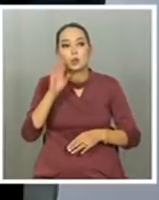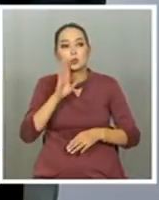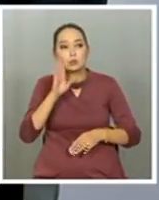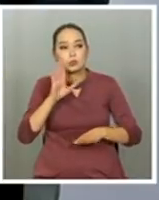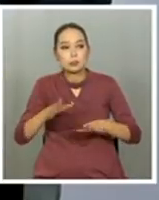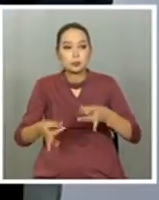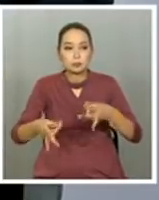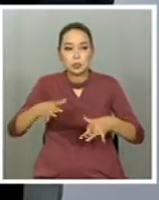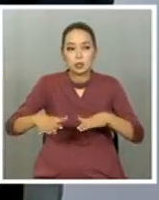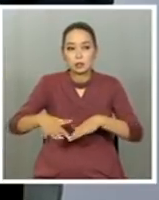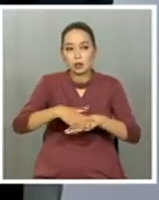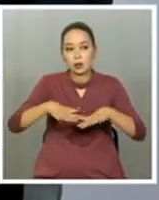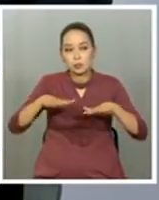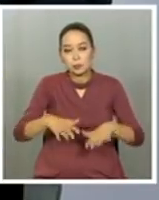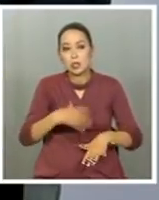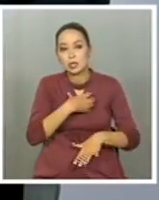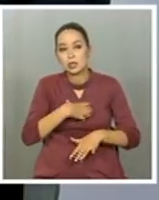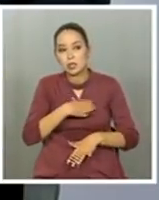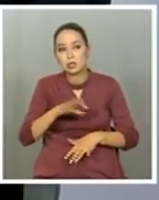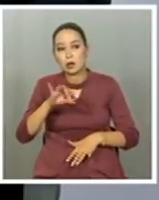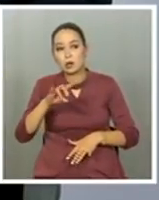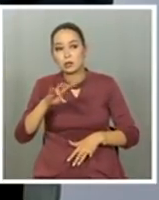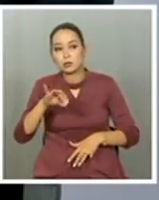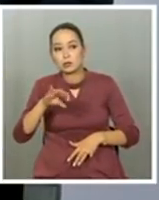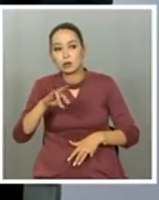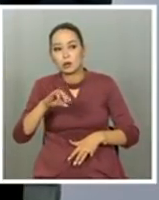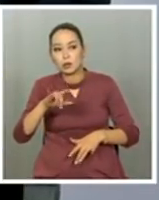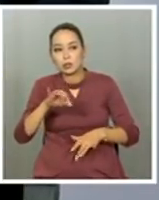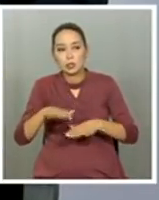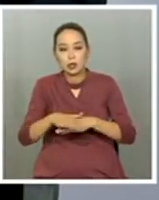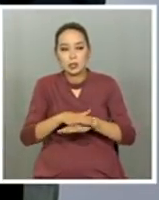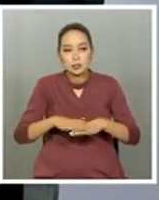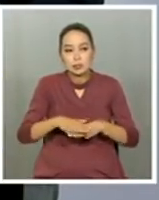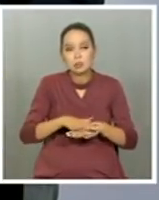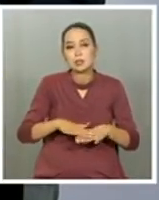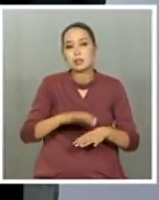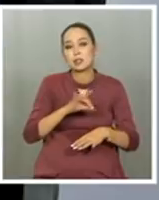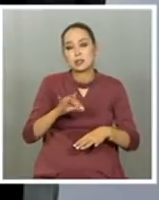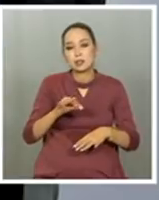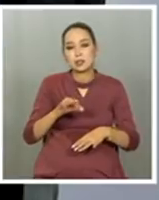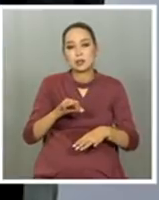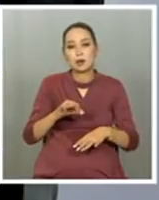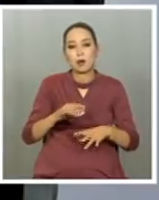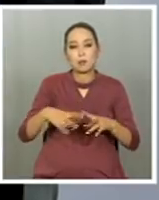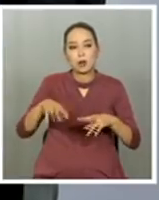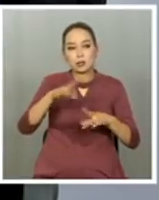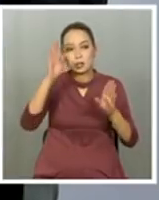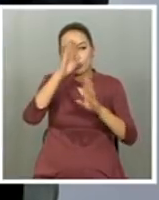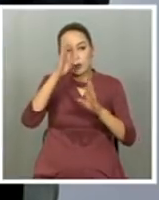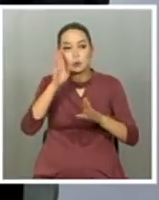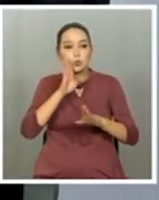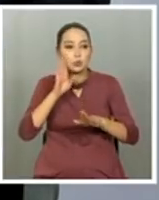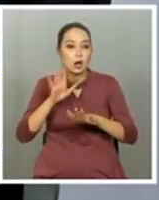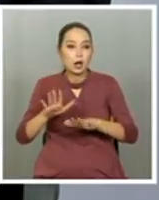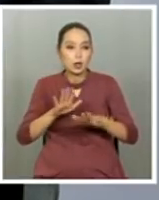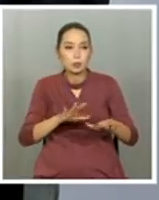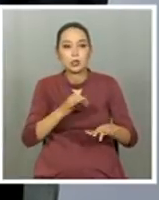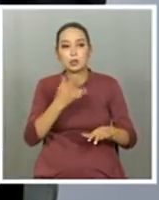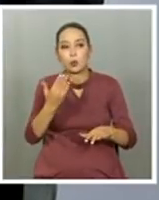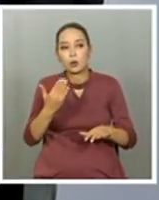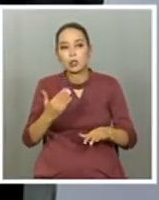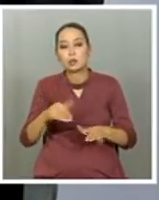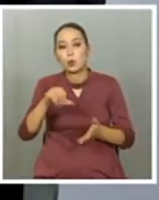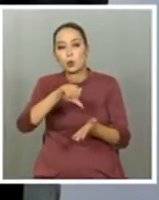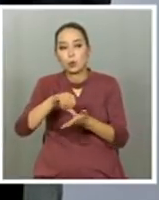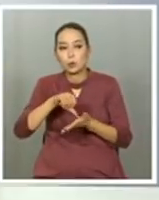алқаптар, негізгі орнитологиялық, яғни құс мекендейтін аумақтар, бірегей табиғи су объектілері немесе олардың учаскелері,